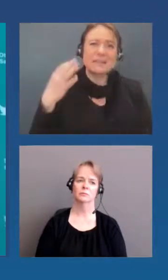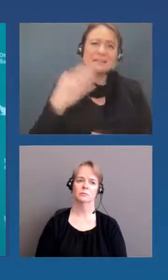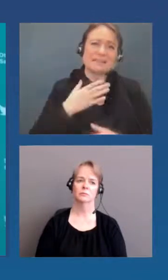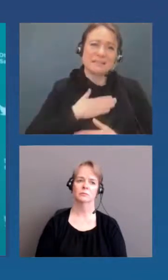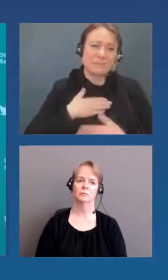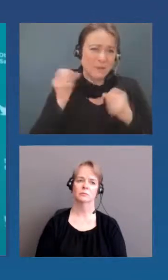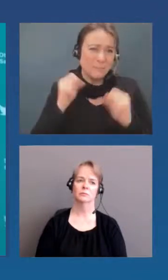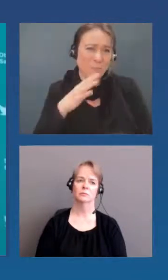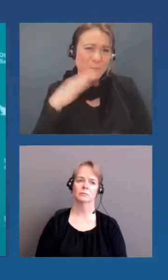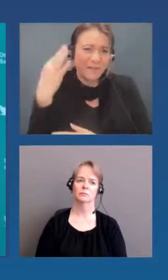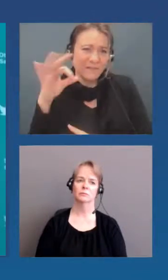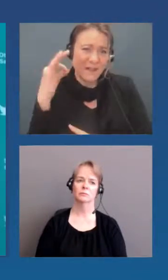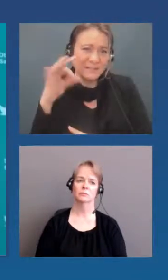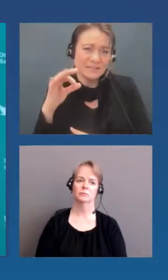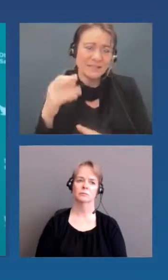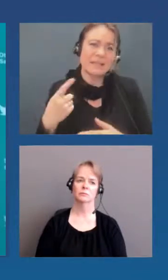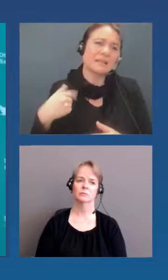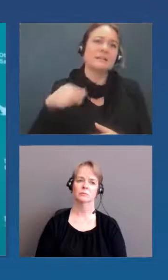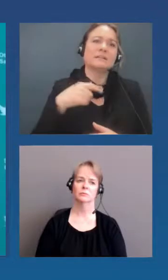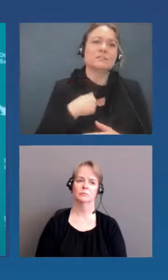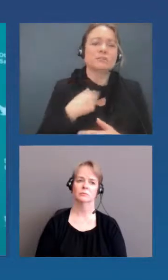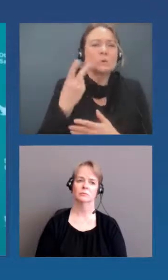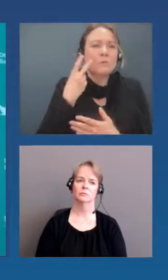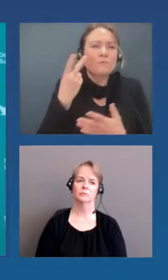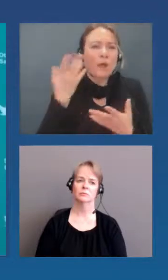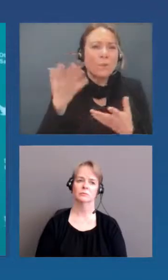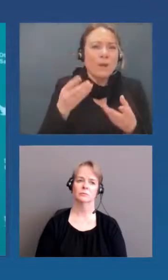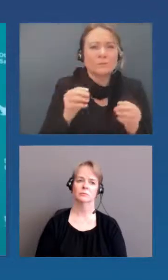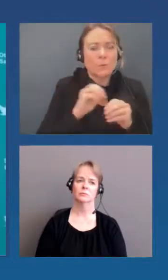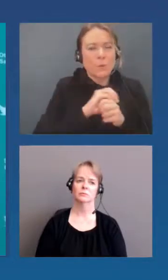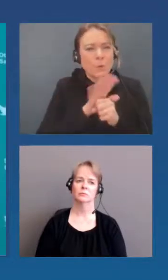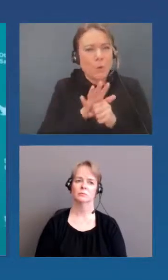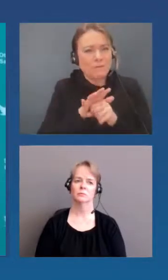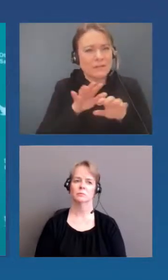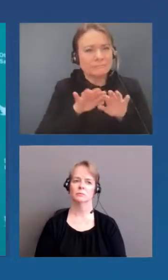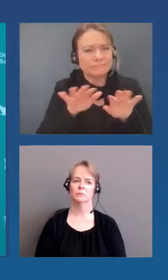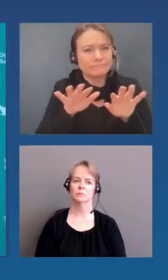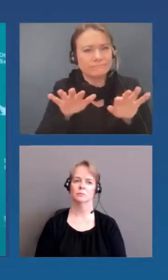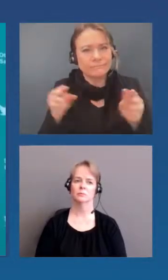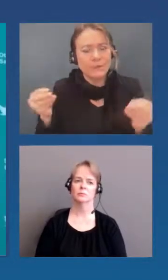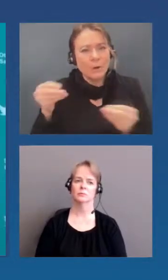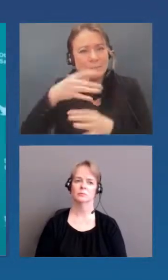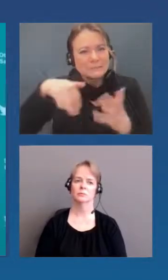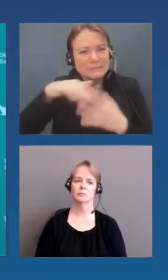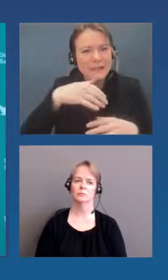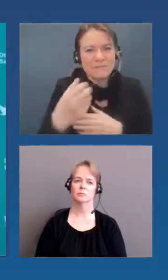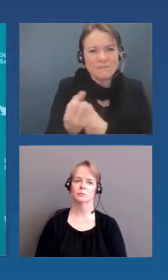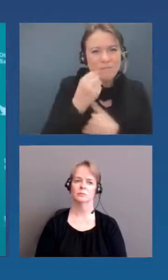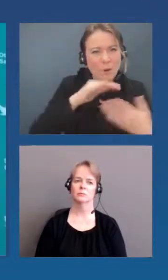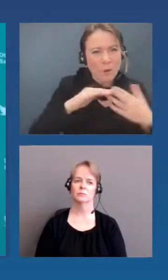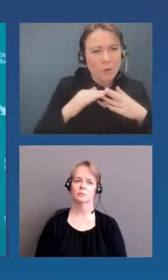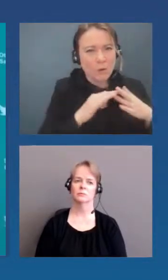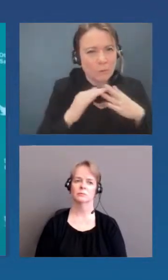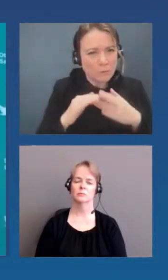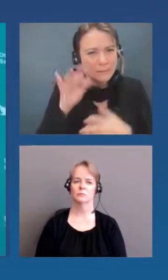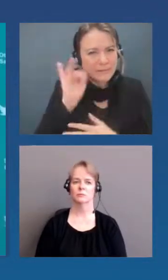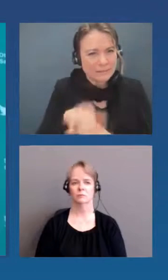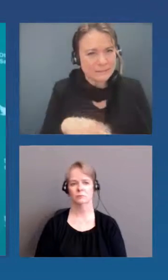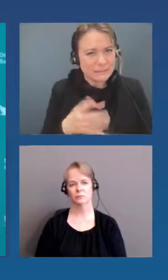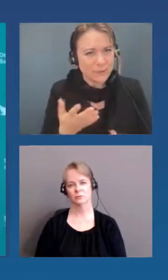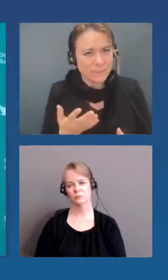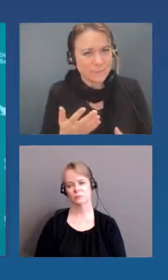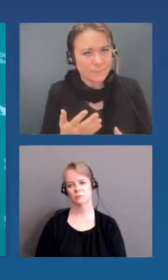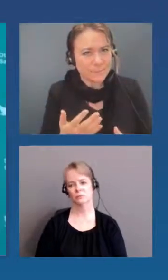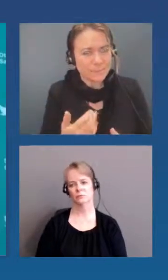maintenant. Donc, qu'est-ce qu'on constate là, au niveau de la transmission là, en ce moment? Donc, c'est plus communautaire, des contacts étroits, c'est ça?